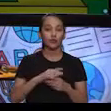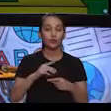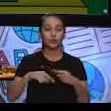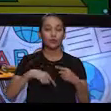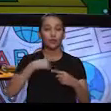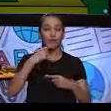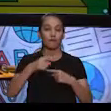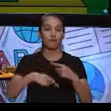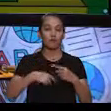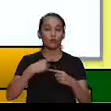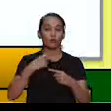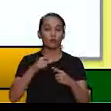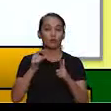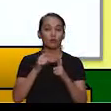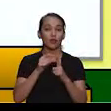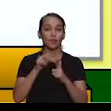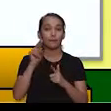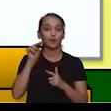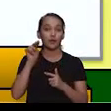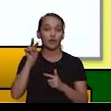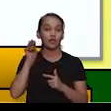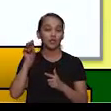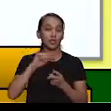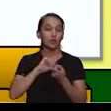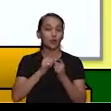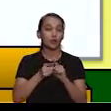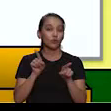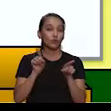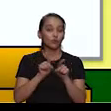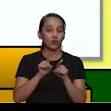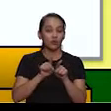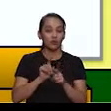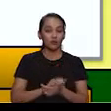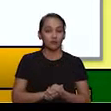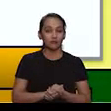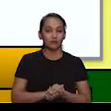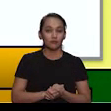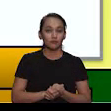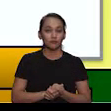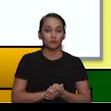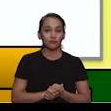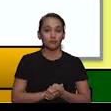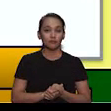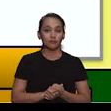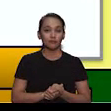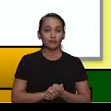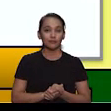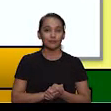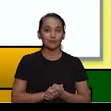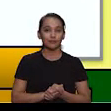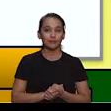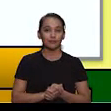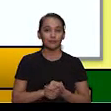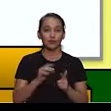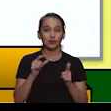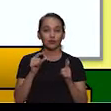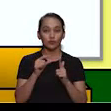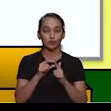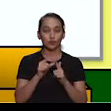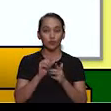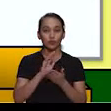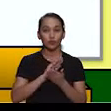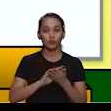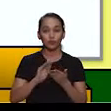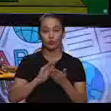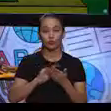t tarzida eshitilmoqda. Demak, ushbu so'zlarni